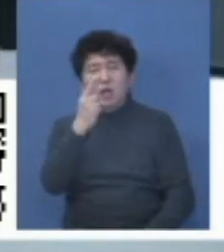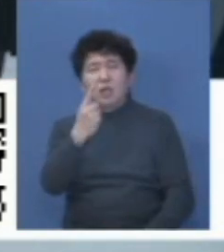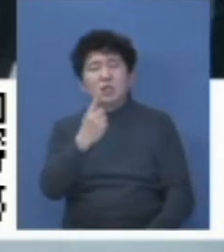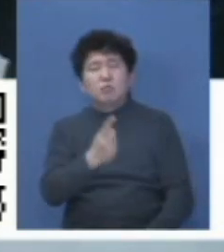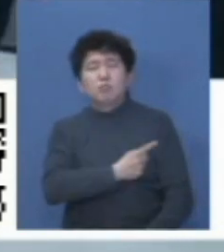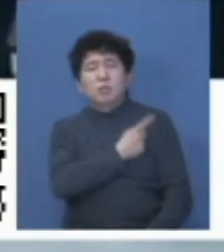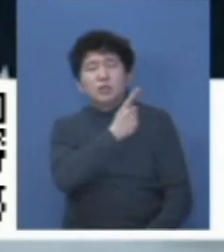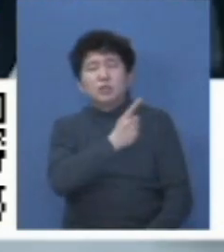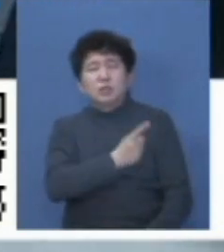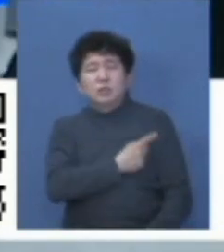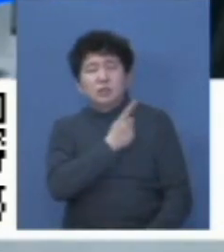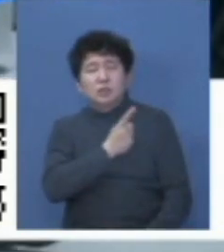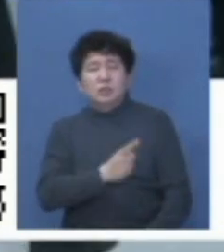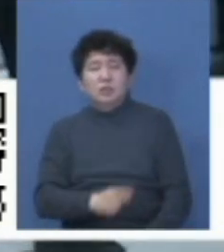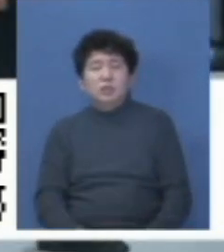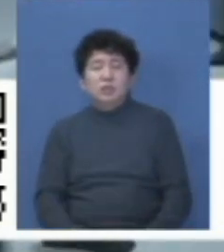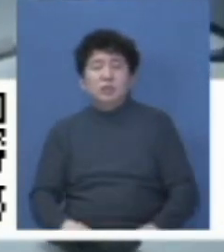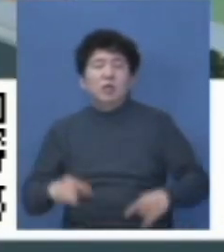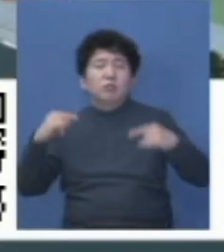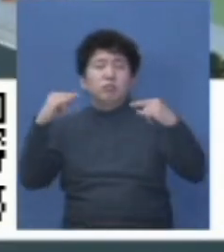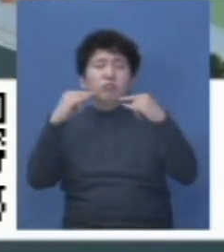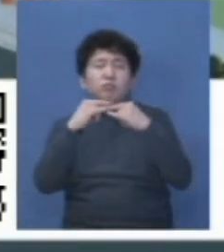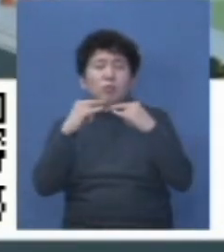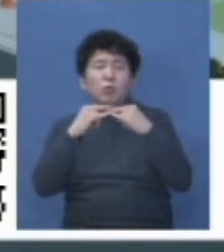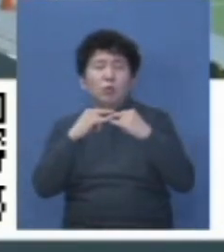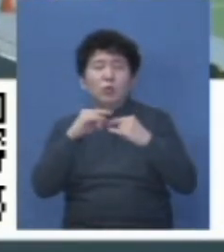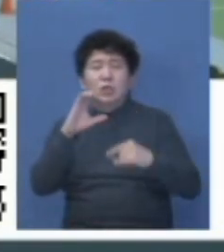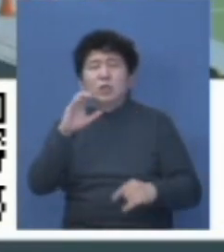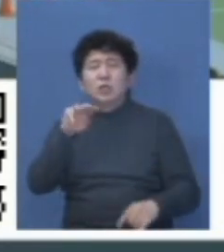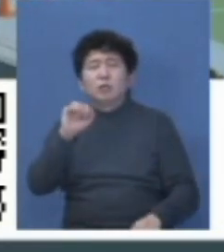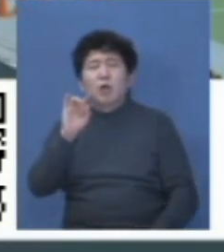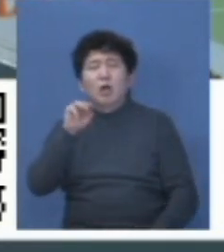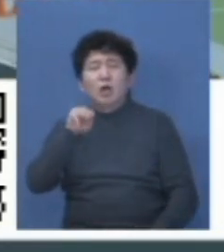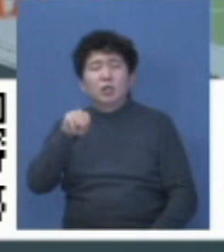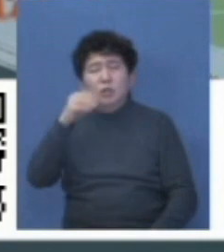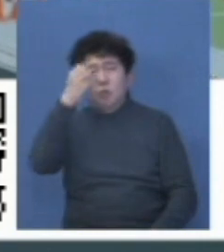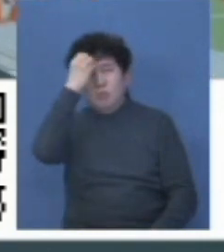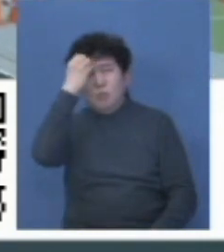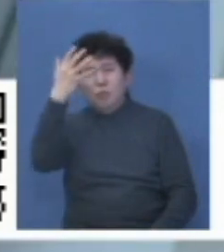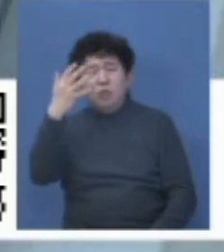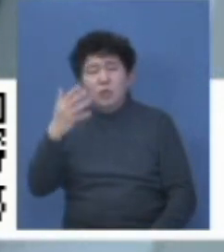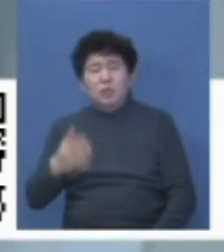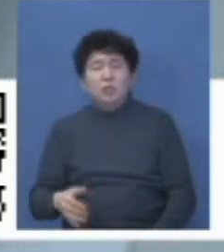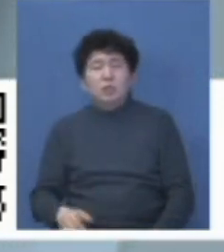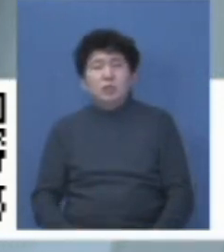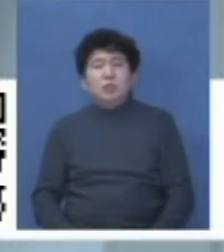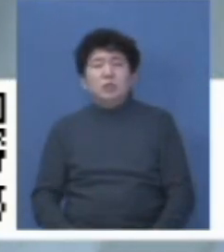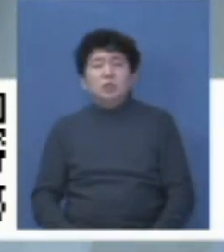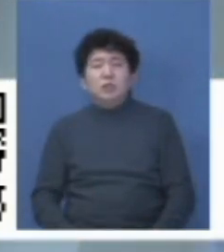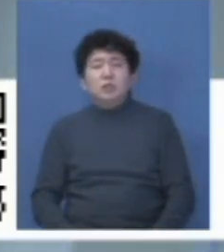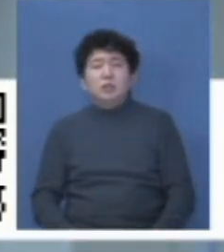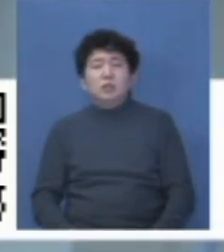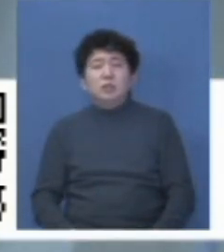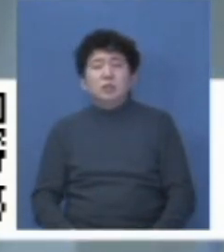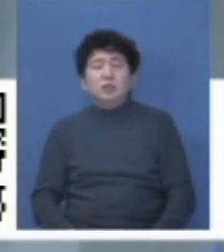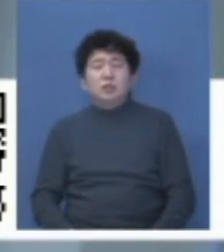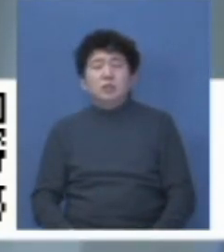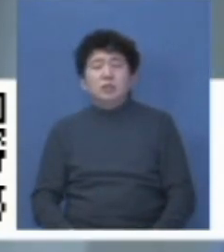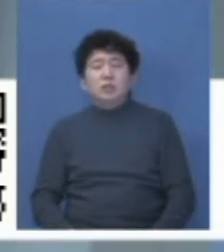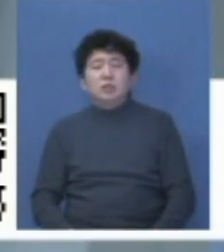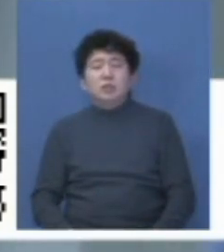участникам продемонстрировали смарт-стол, представляющий собой интеллектуальную организацию дорожного движения. Здесь у нас три